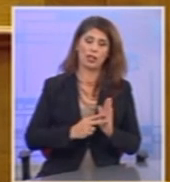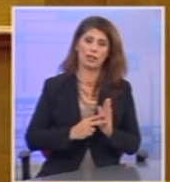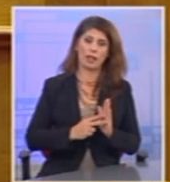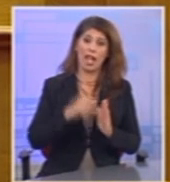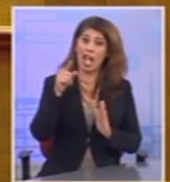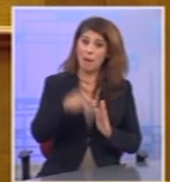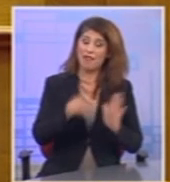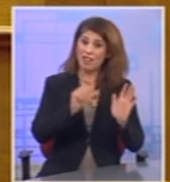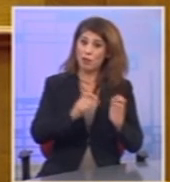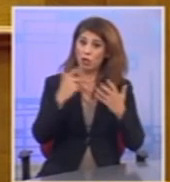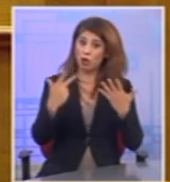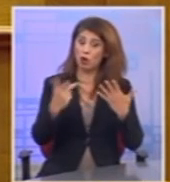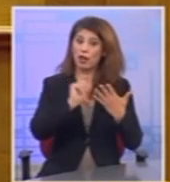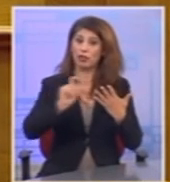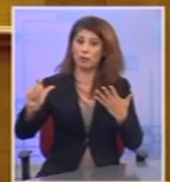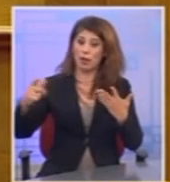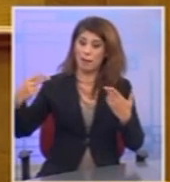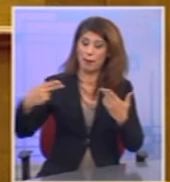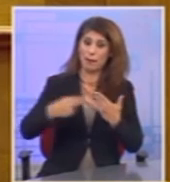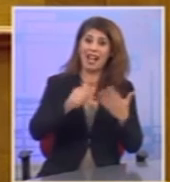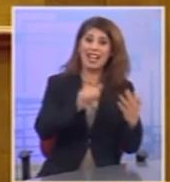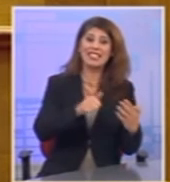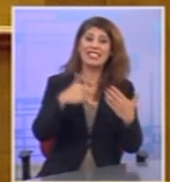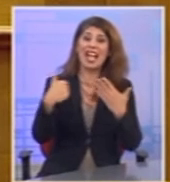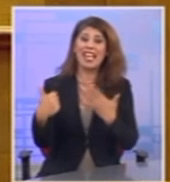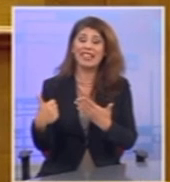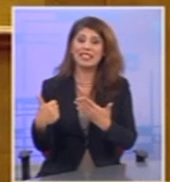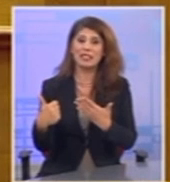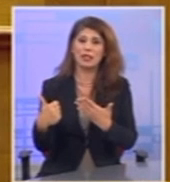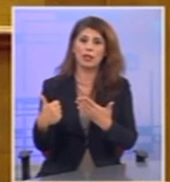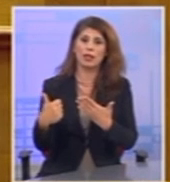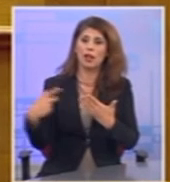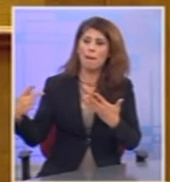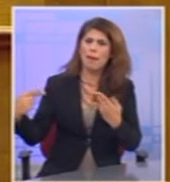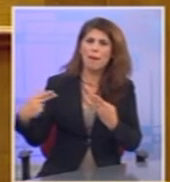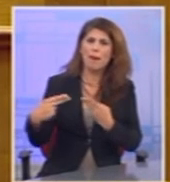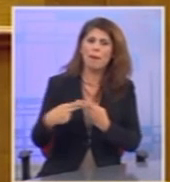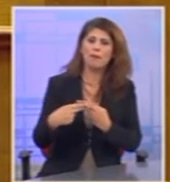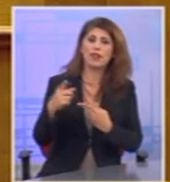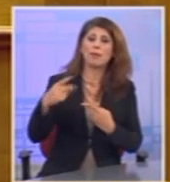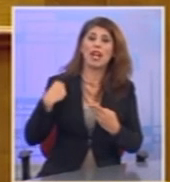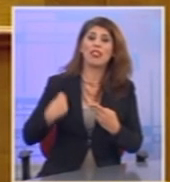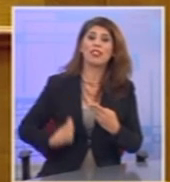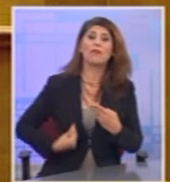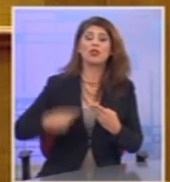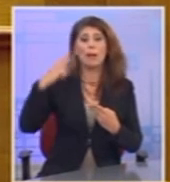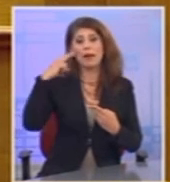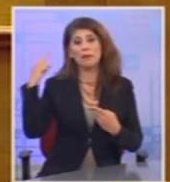από αυτά τα 78 εκατομμύρια, τα 66 τα κόβουνε από τα δημόσια